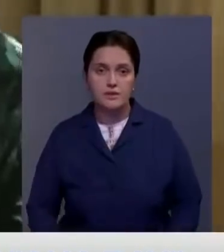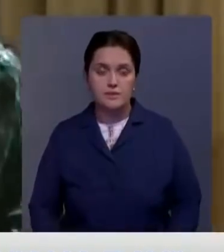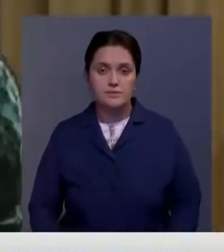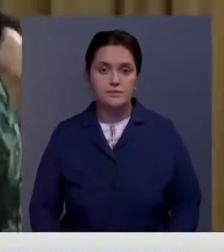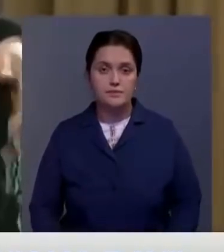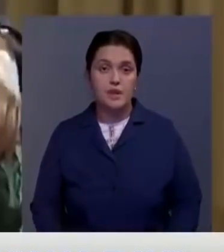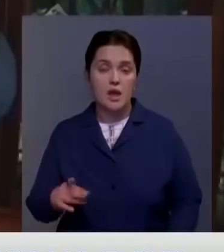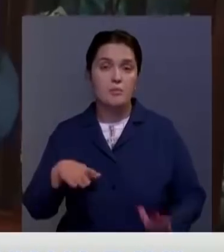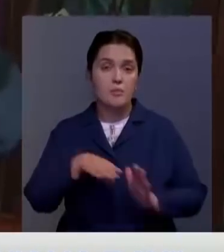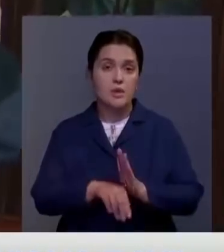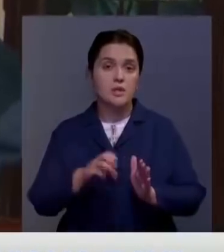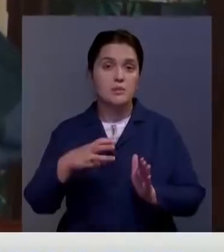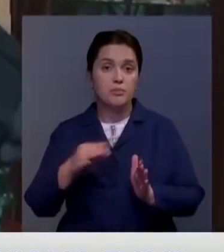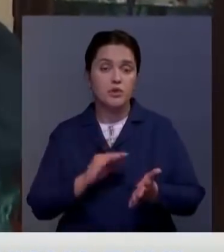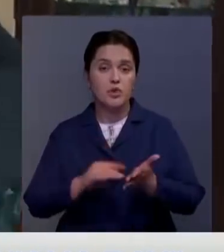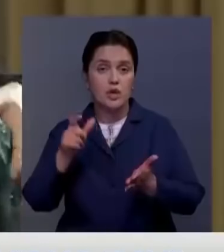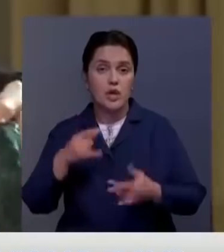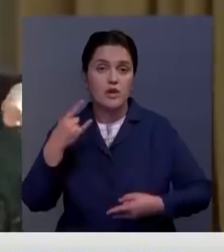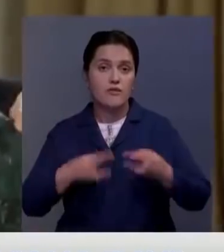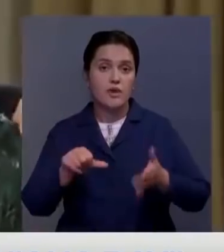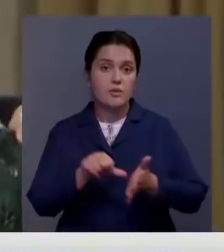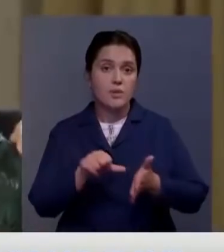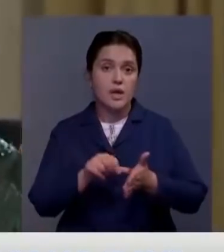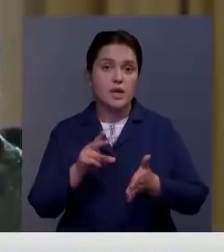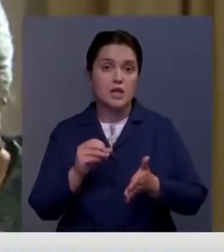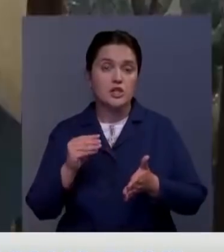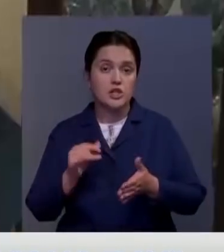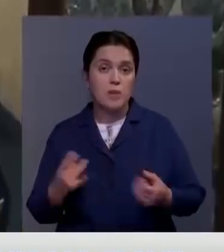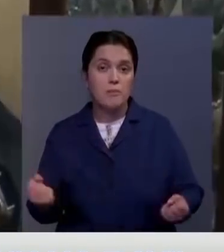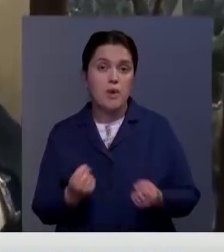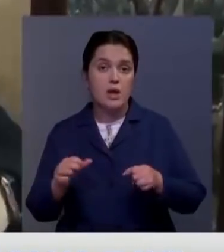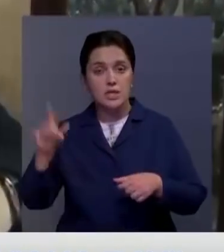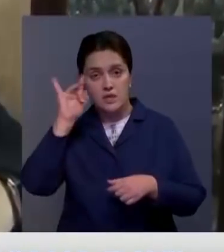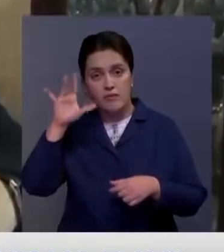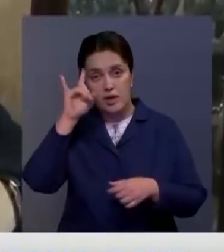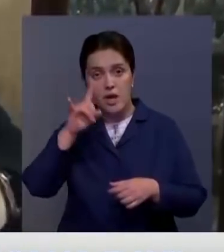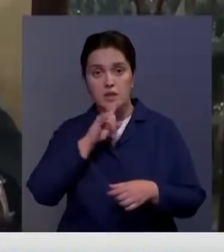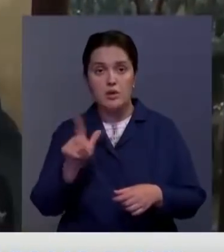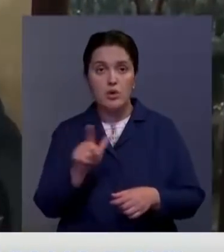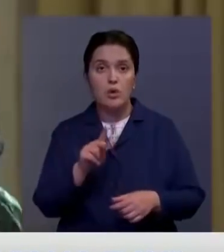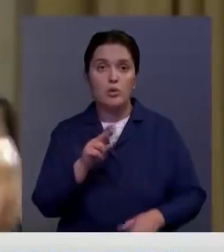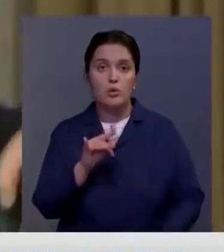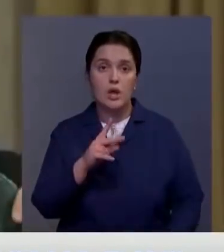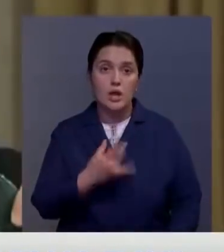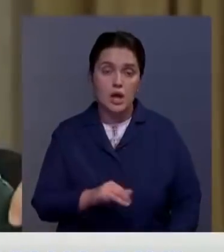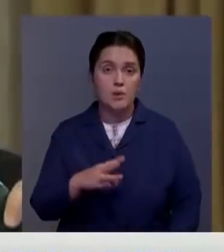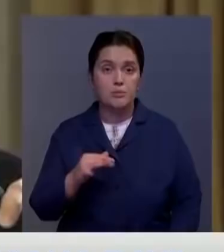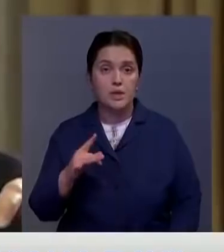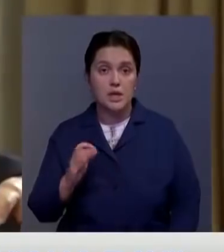К челленджу присоединились представители СМИ, журналисты, телеведущий Азамат Кинже поддержал акцию известный казахстанский дуэт «Куралай» и